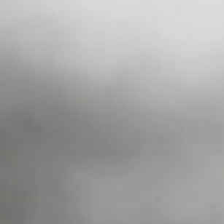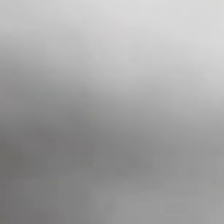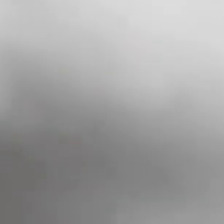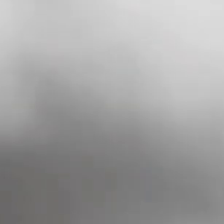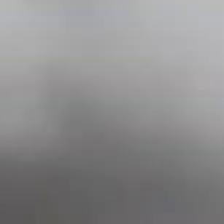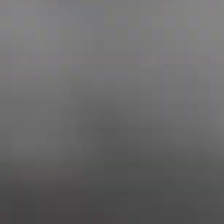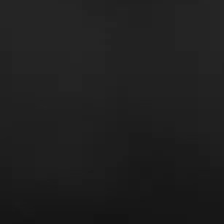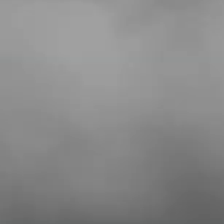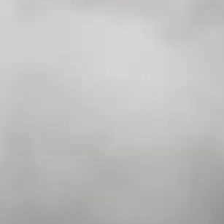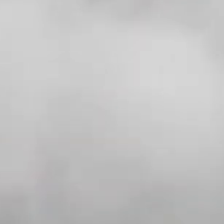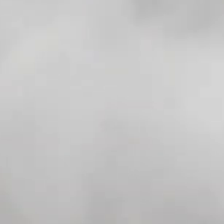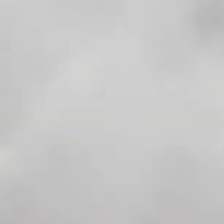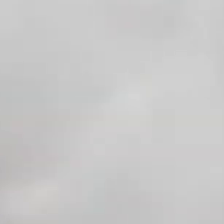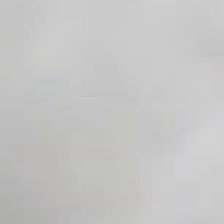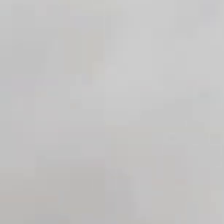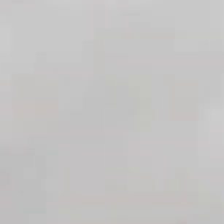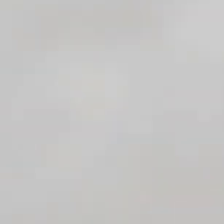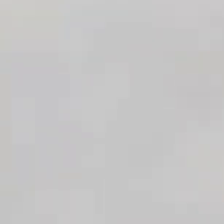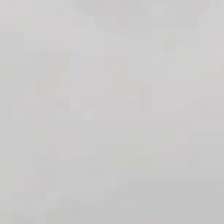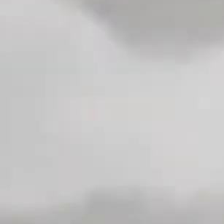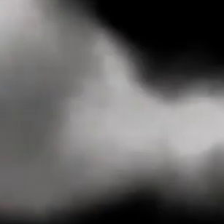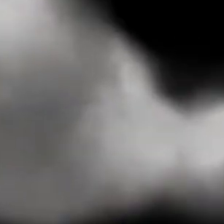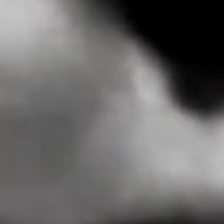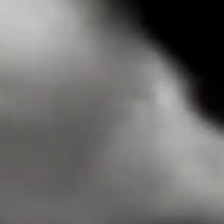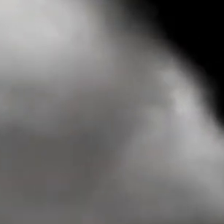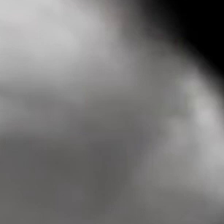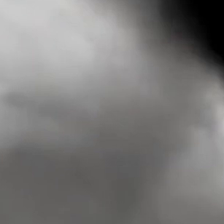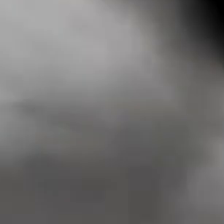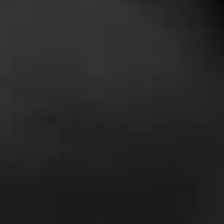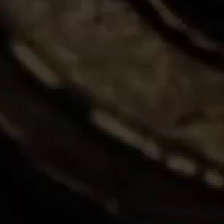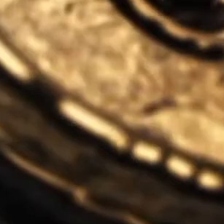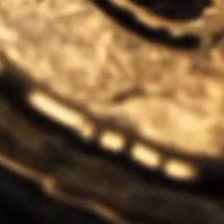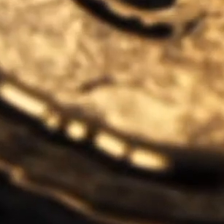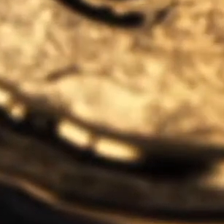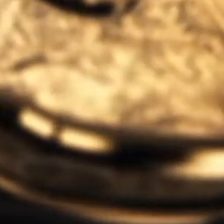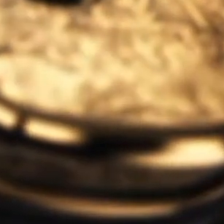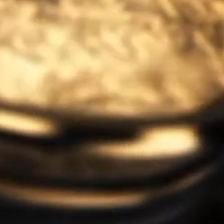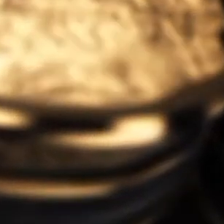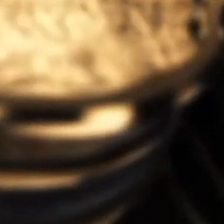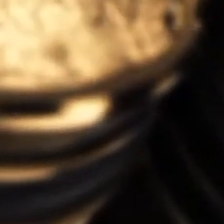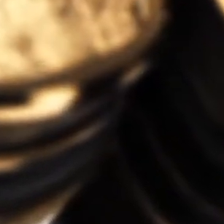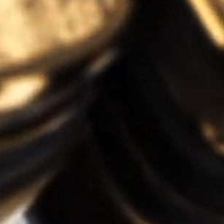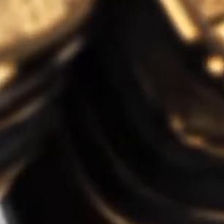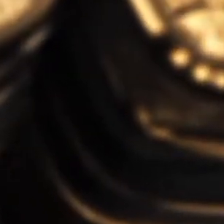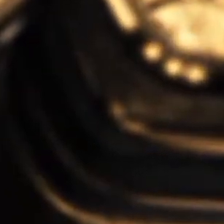Tenze de tungamire ukati